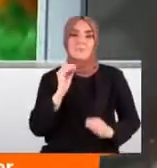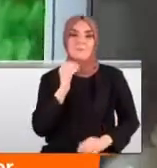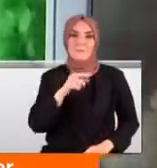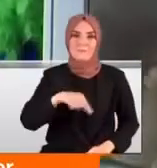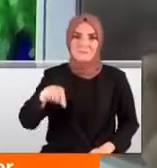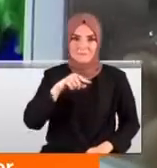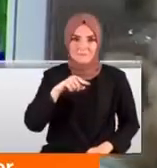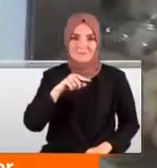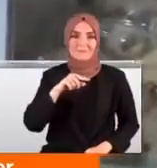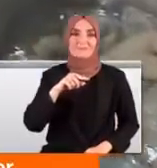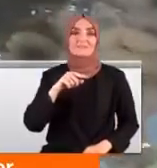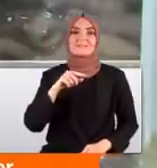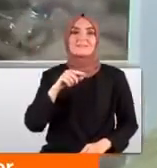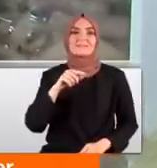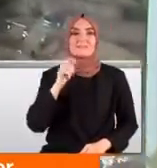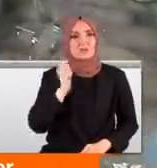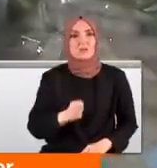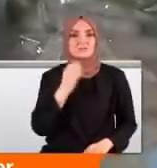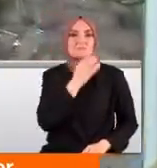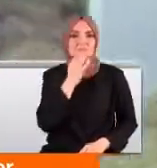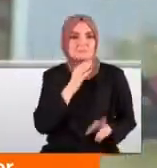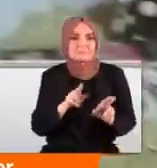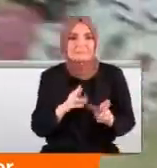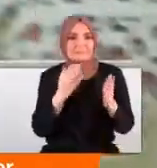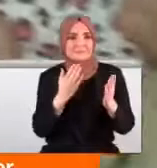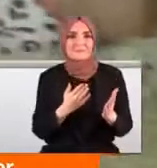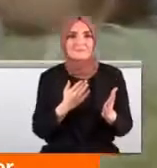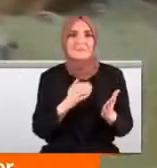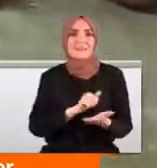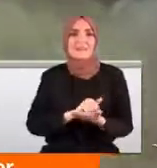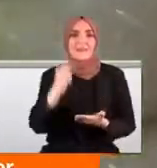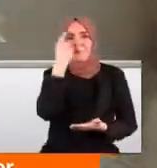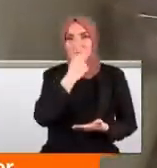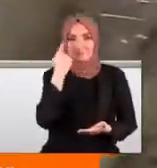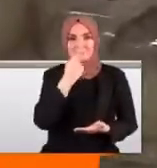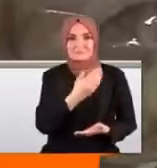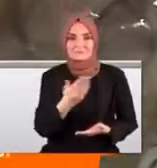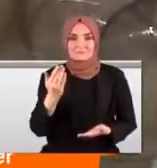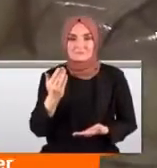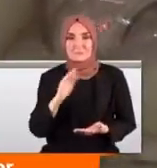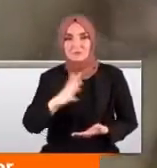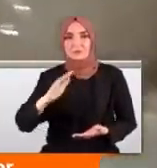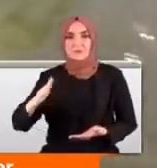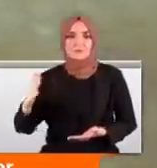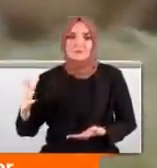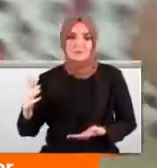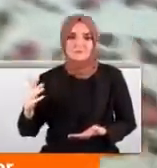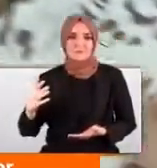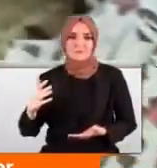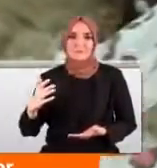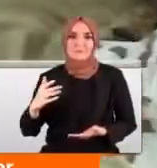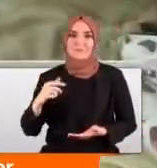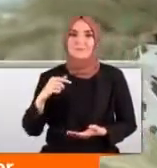omzuna yaslanmış bir bebek. Hepsinin yüz ifadeleri farklı. Örneğin bu bebekten dünyada tam